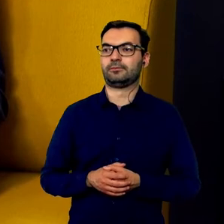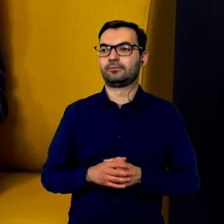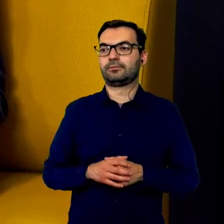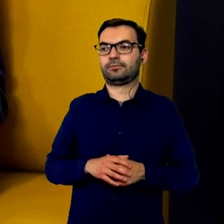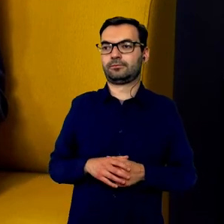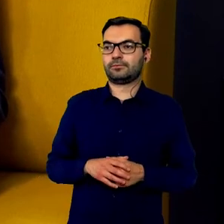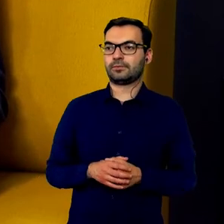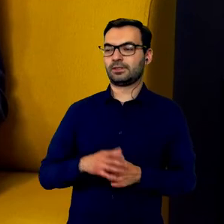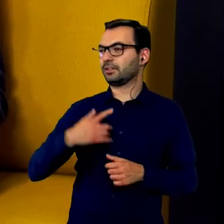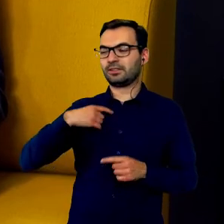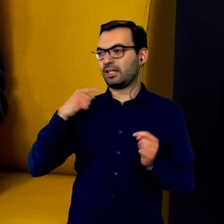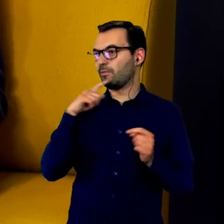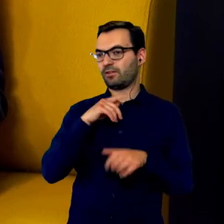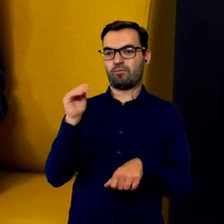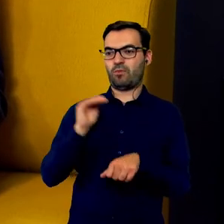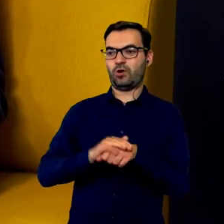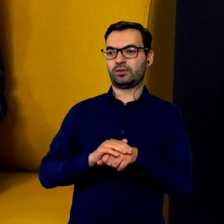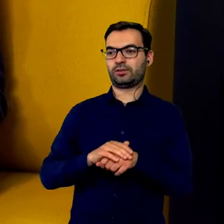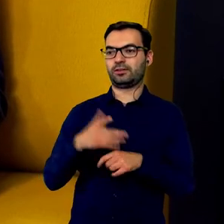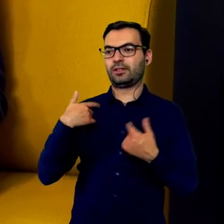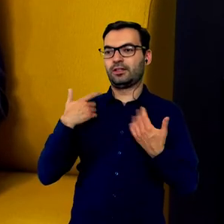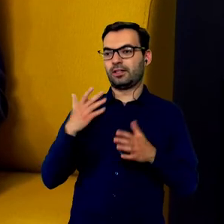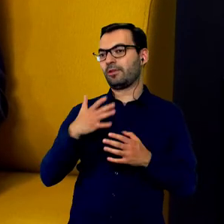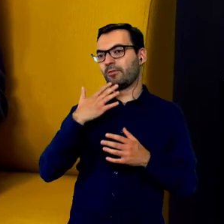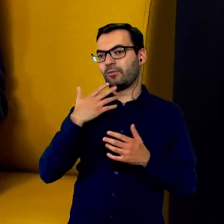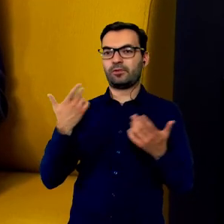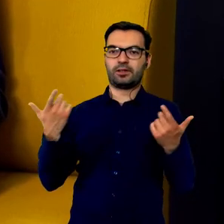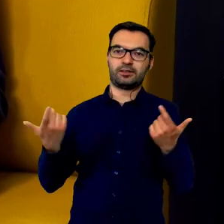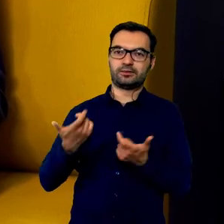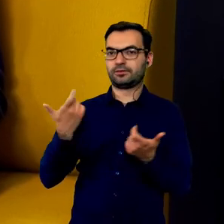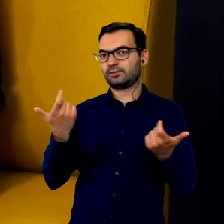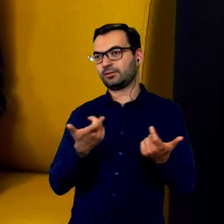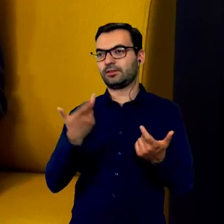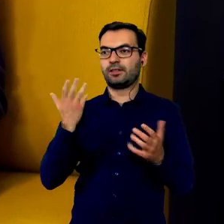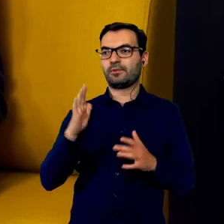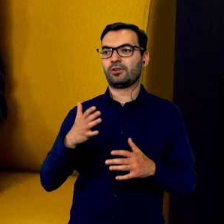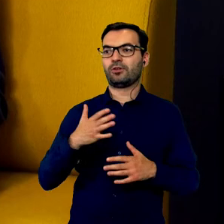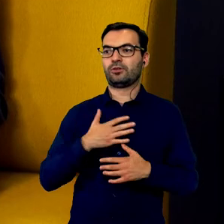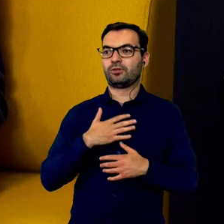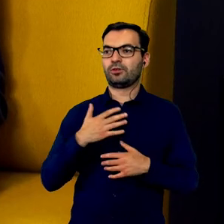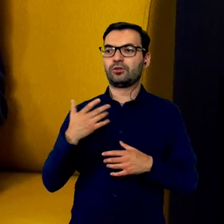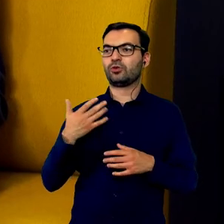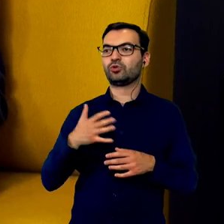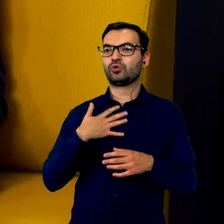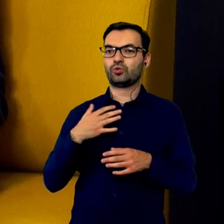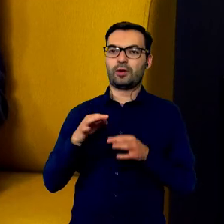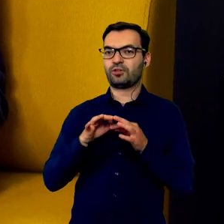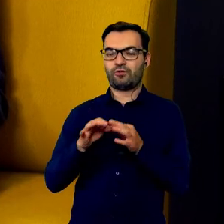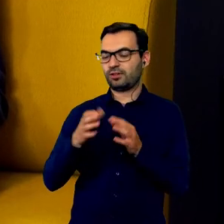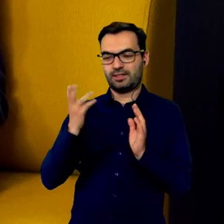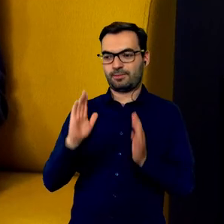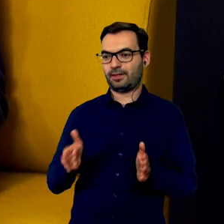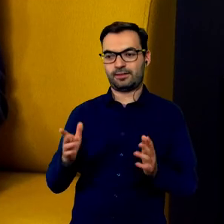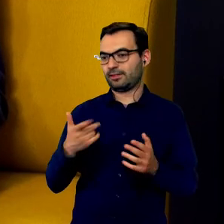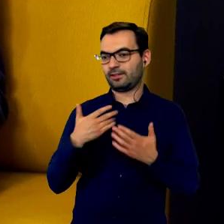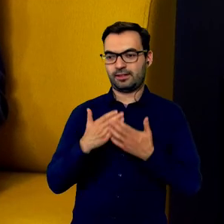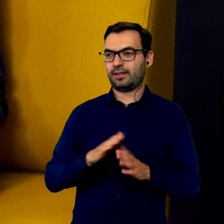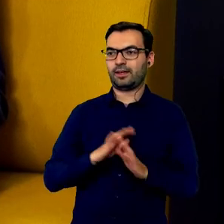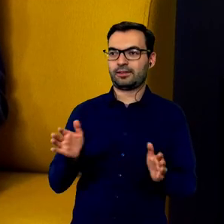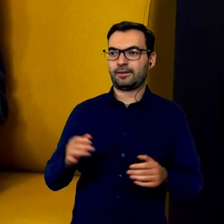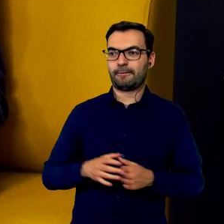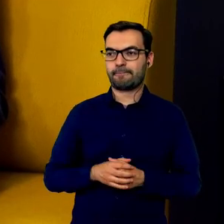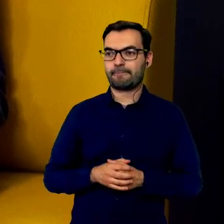Nie potrafię się z tym pogodzić i nie będę mówiła recept, że nie będę czułą przewodniczką, sorry, nie daję